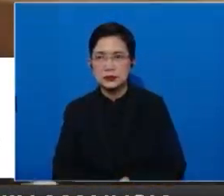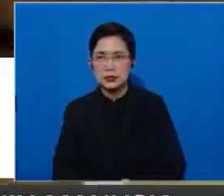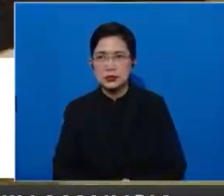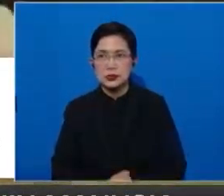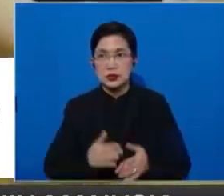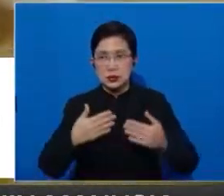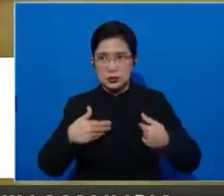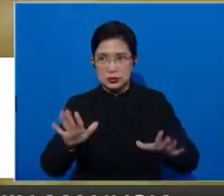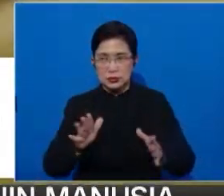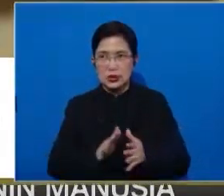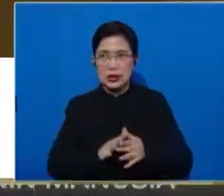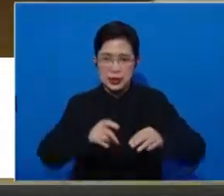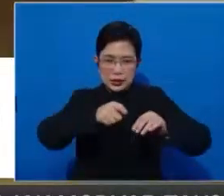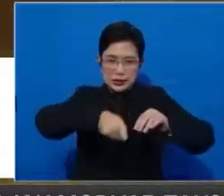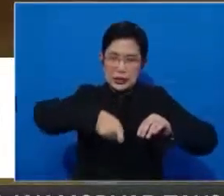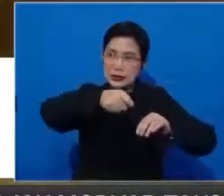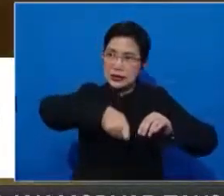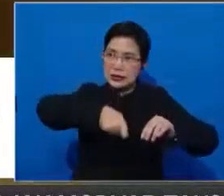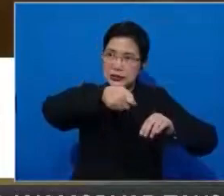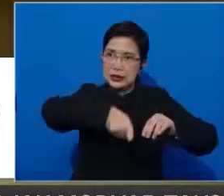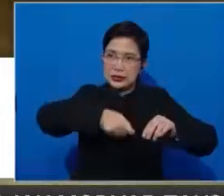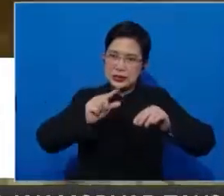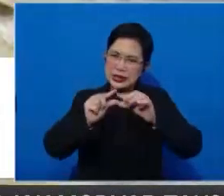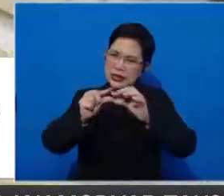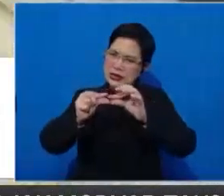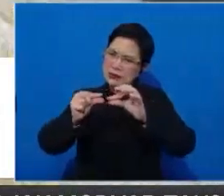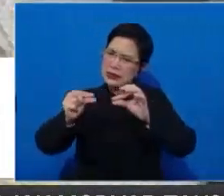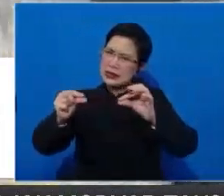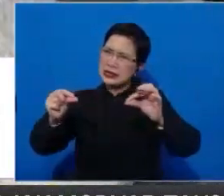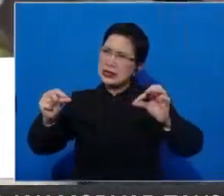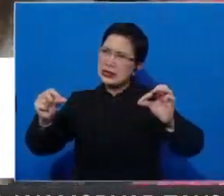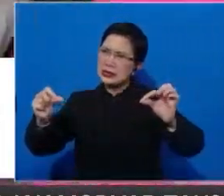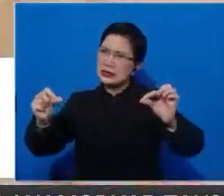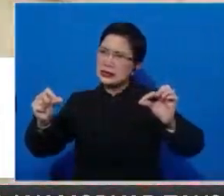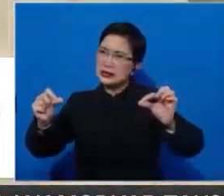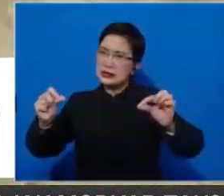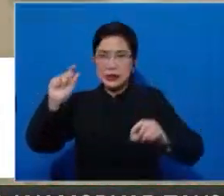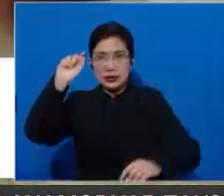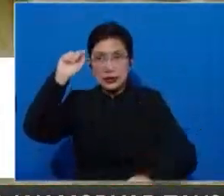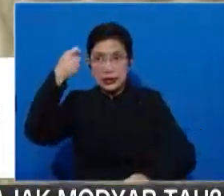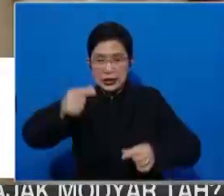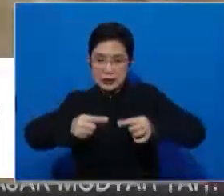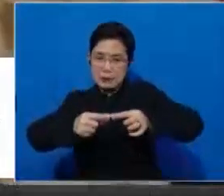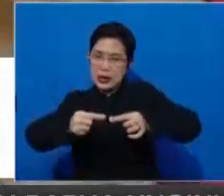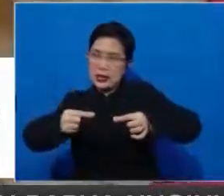Setelah bagian biji dibuang, iris pepaya dengan bentuk tipis dan memanjang. Ingat, harus memanjang ya.